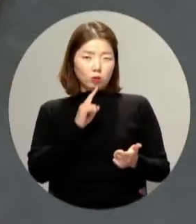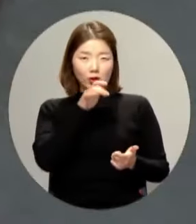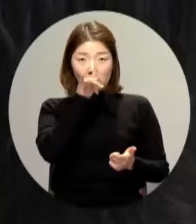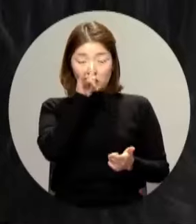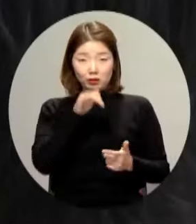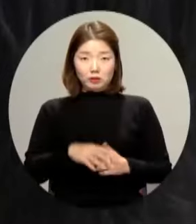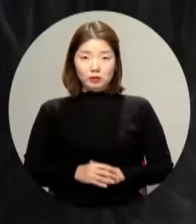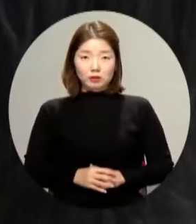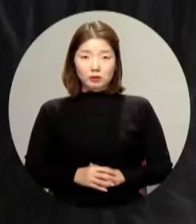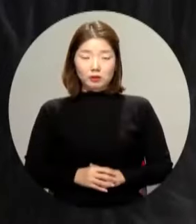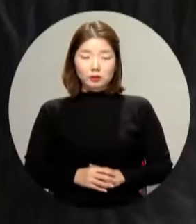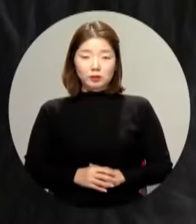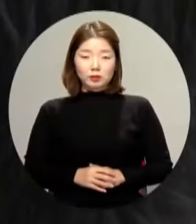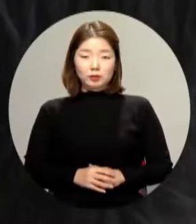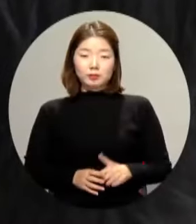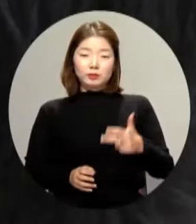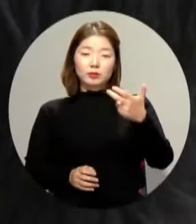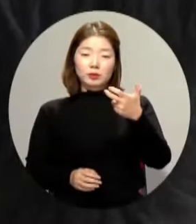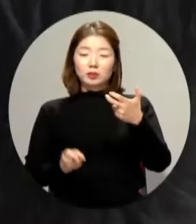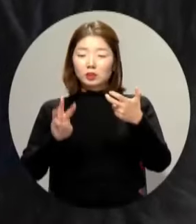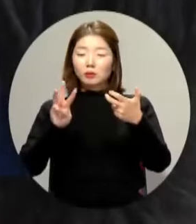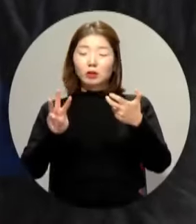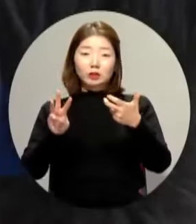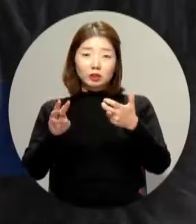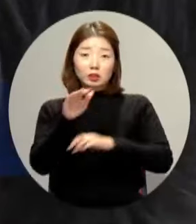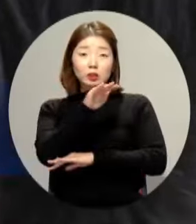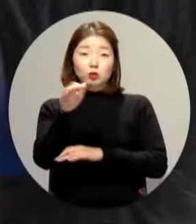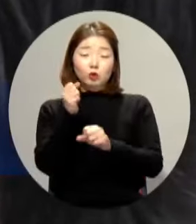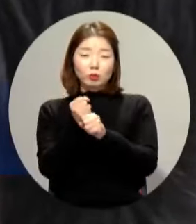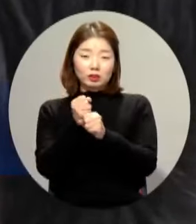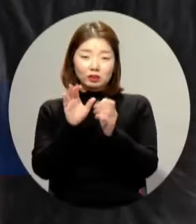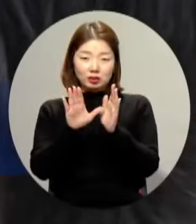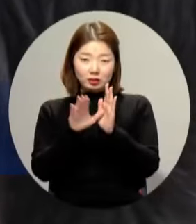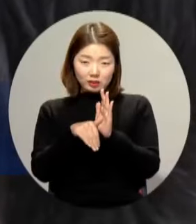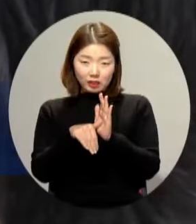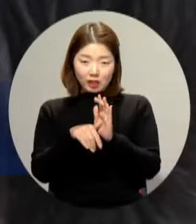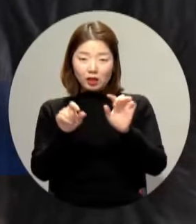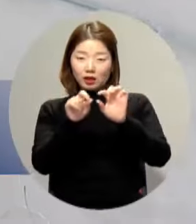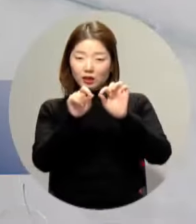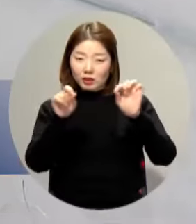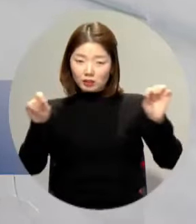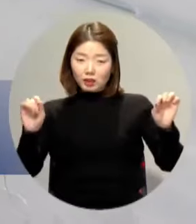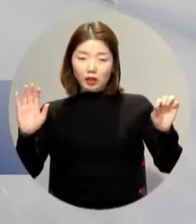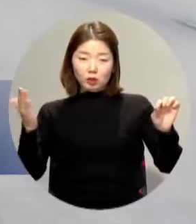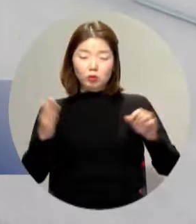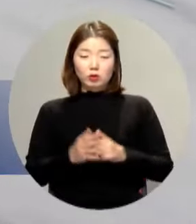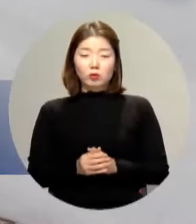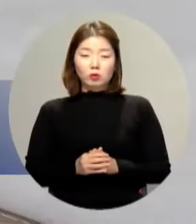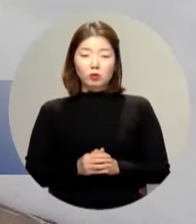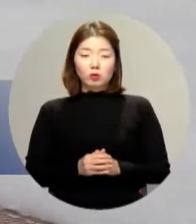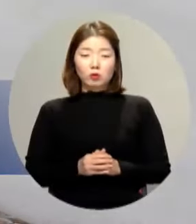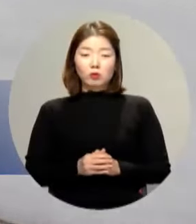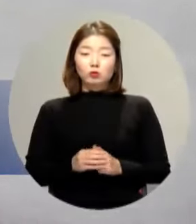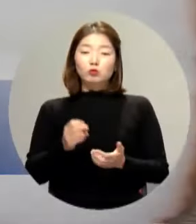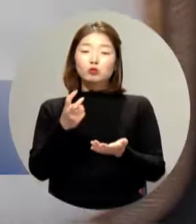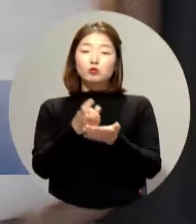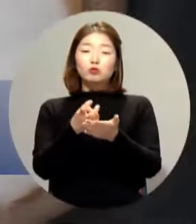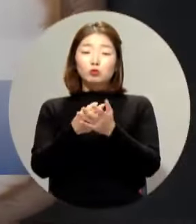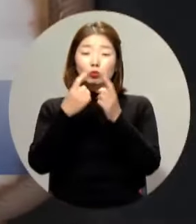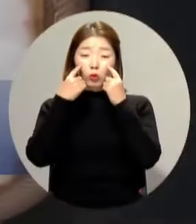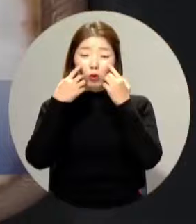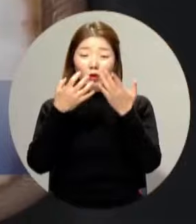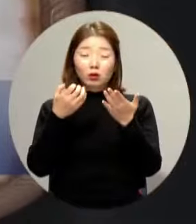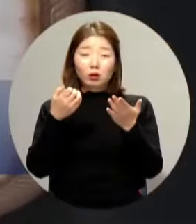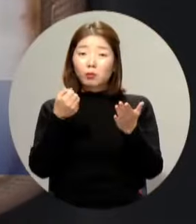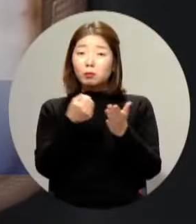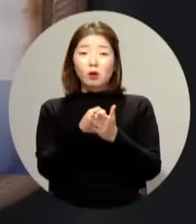해명입니다. 70W 기준으로 저희가 만들다 보니까 그 열선의 길이가 된 거고 그거는 그렇게 따로 뭐 규정이